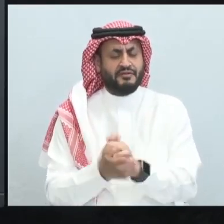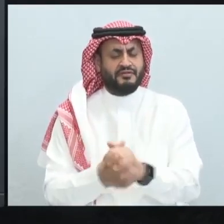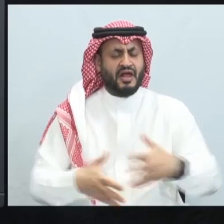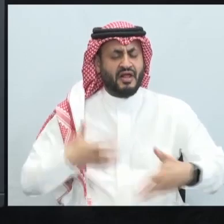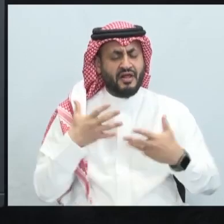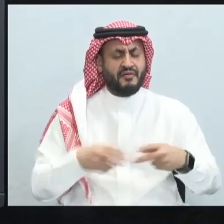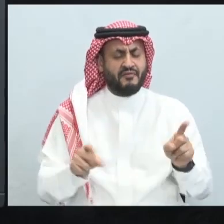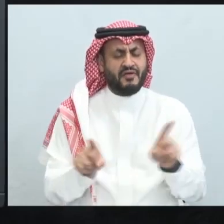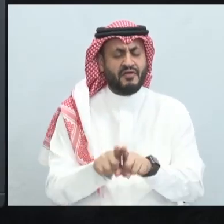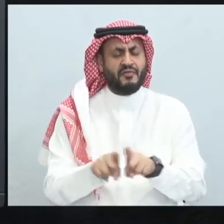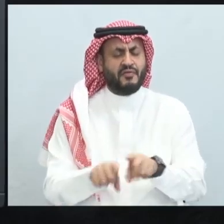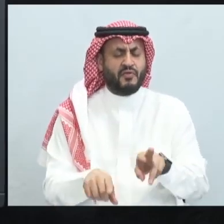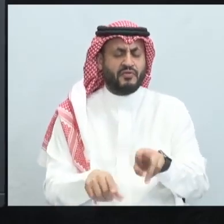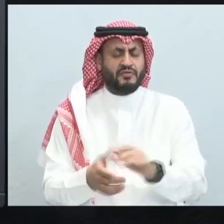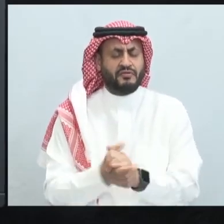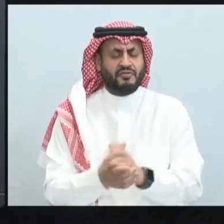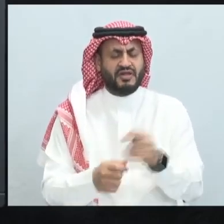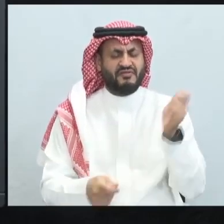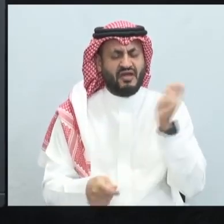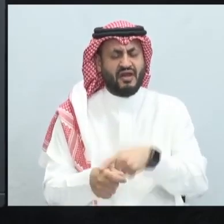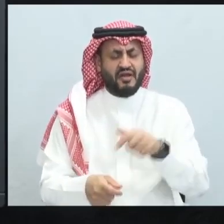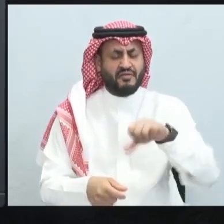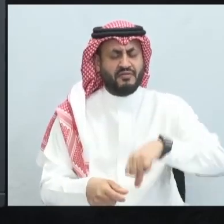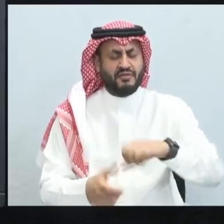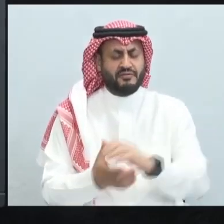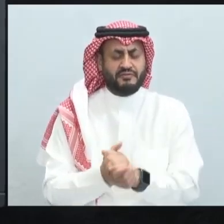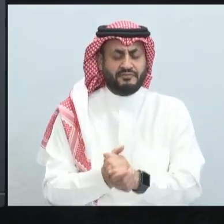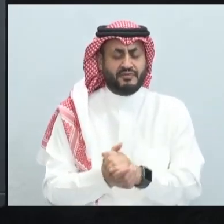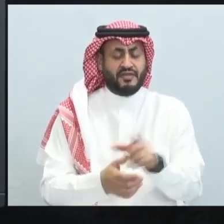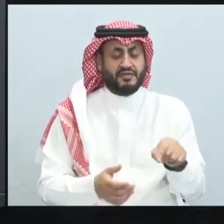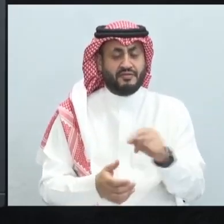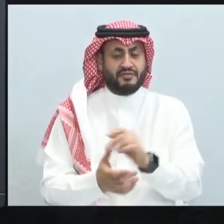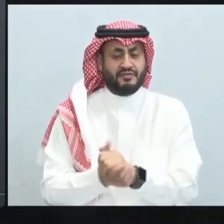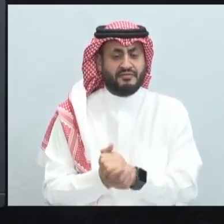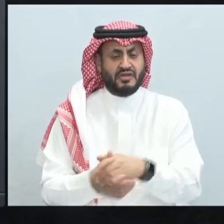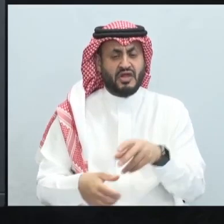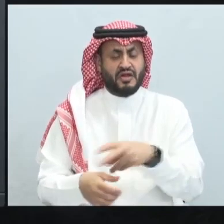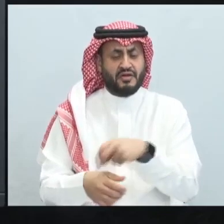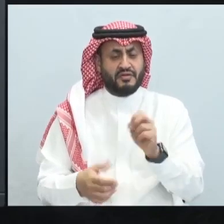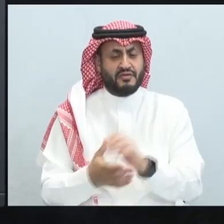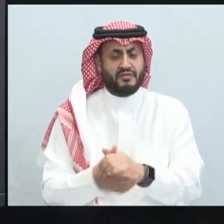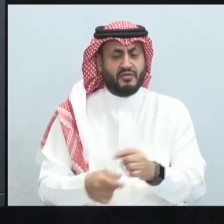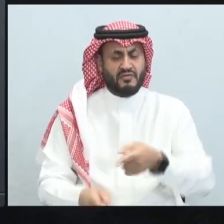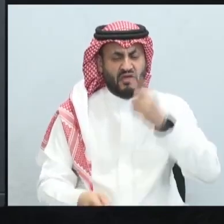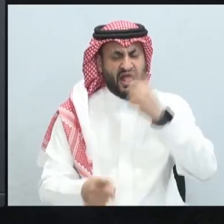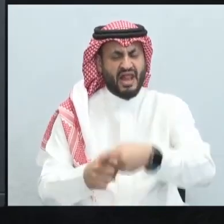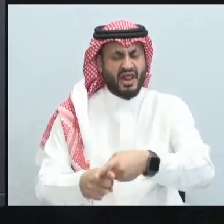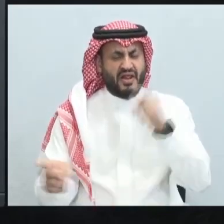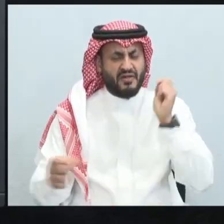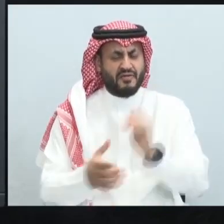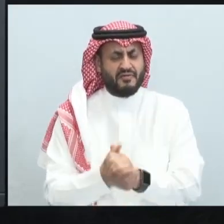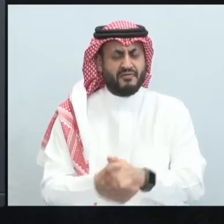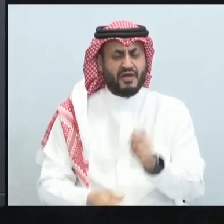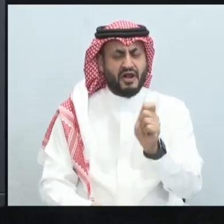يمازح اخوانه يحصل منه الاذى ومن الاذى انه يمازح بالاشياء الحاده ربما